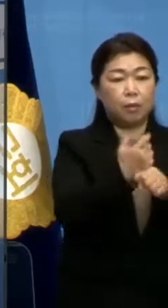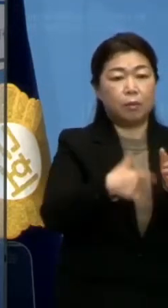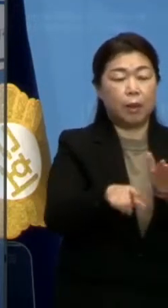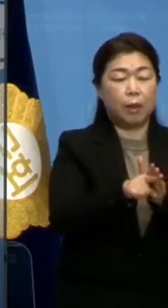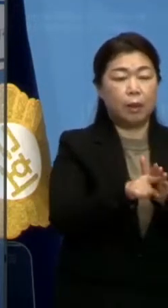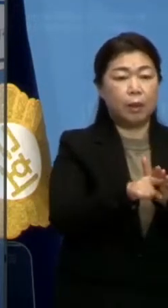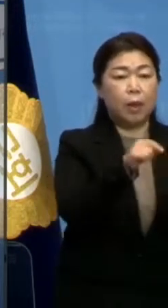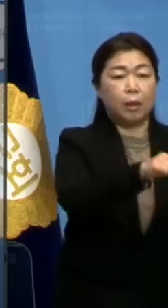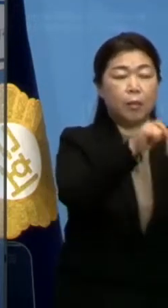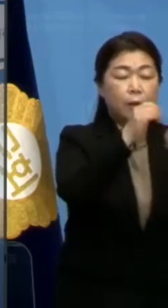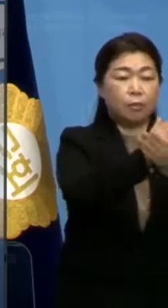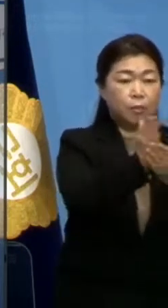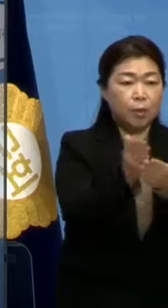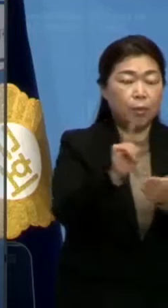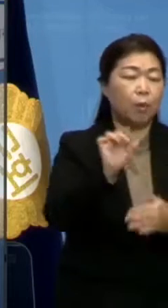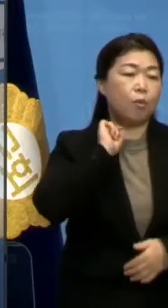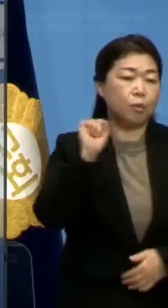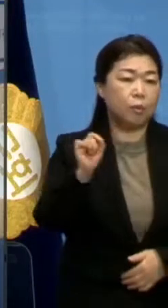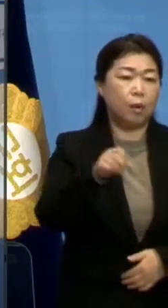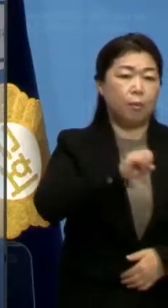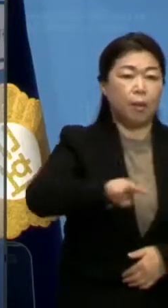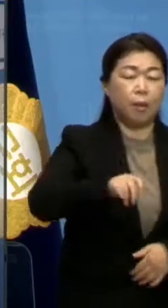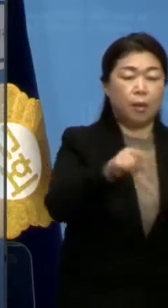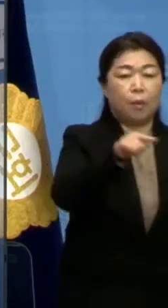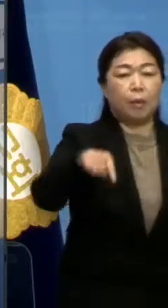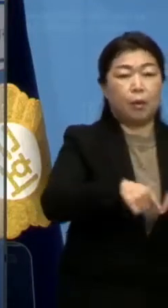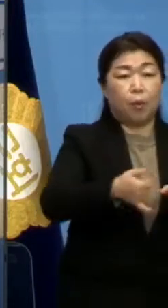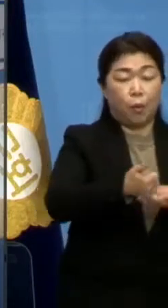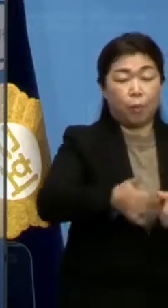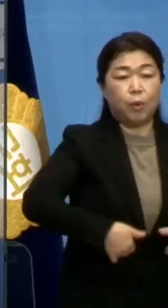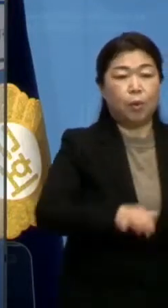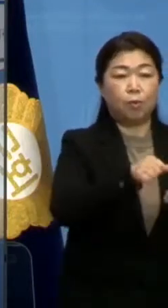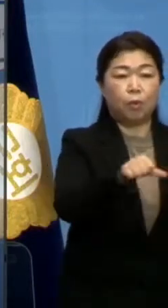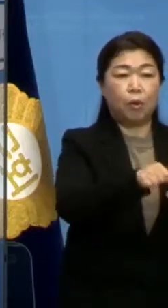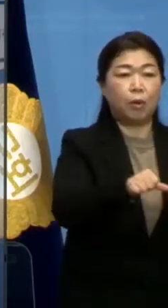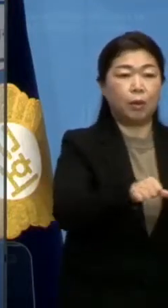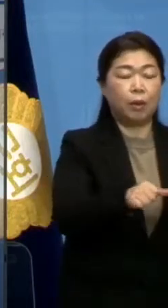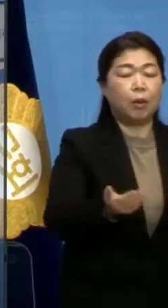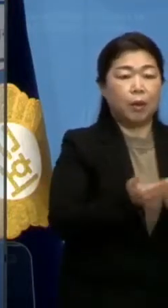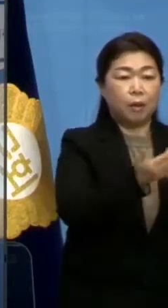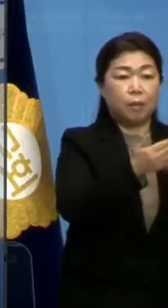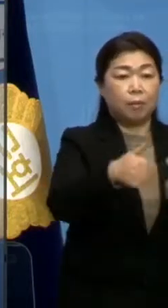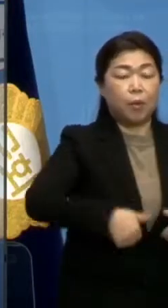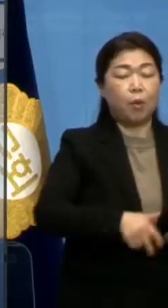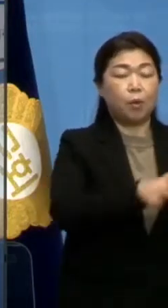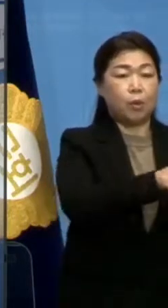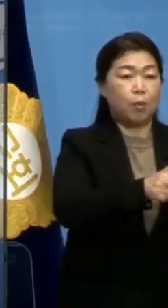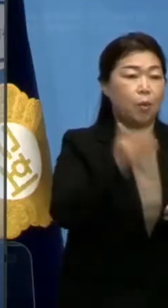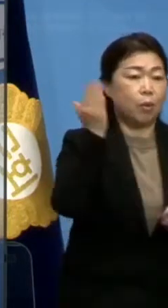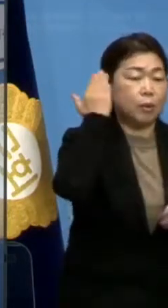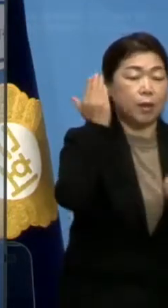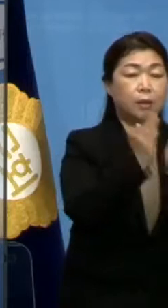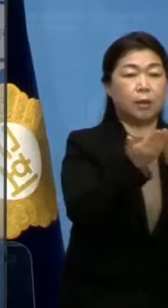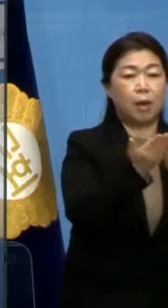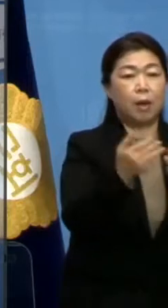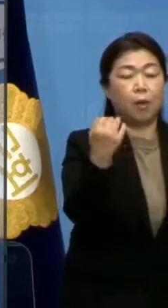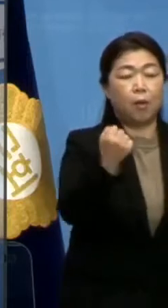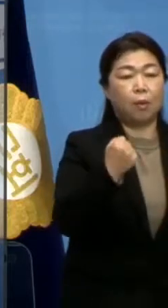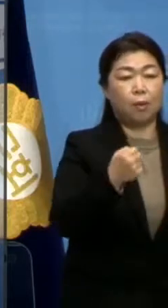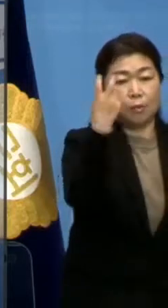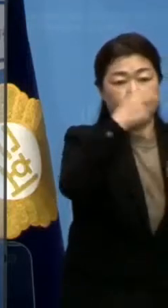키트는 목줄 배변패드 와 같은 필수 용품 들과 사육에 필요한 정보를 담은 책자 건강 검증